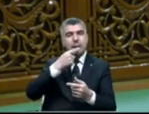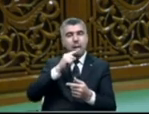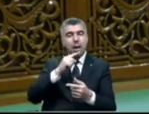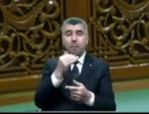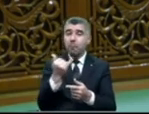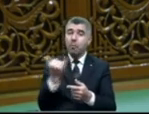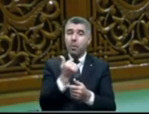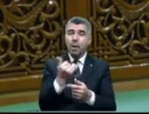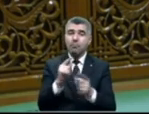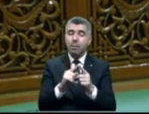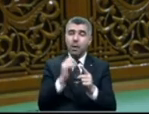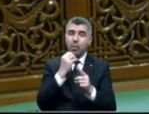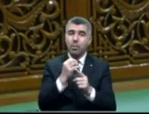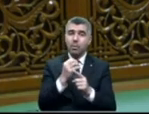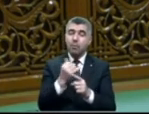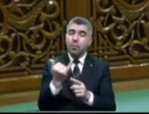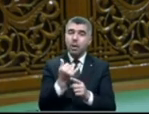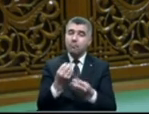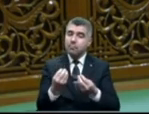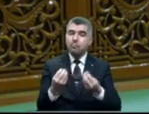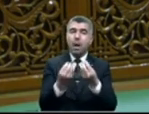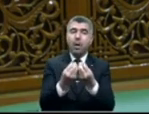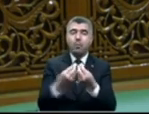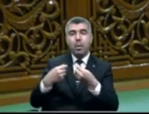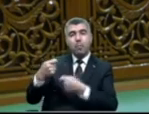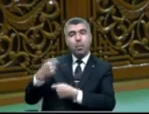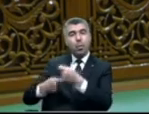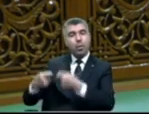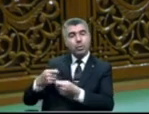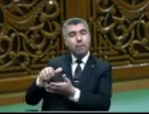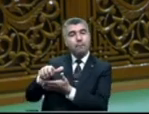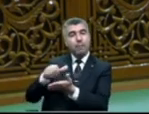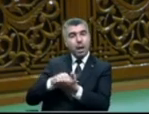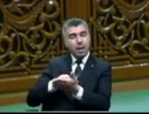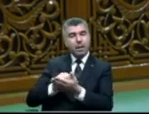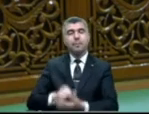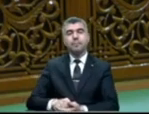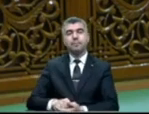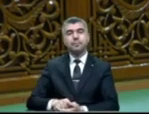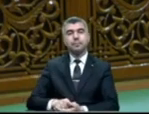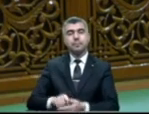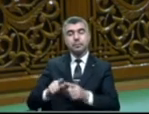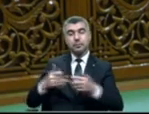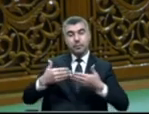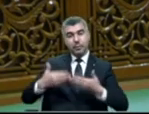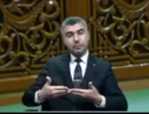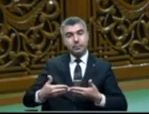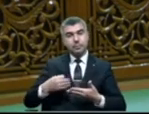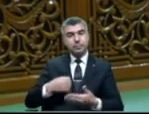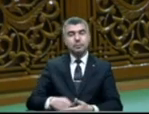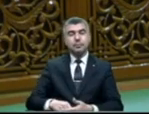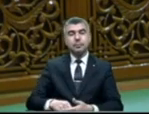ضروري خصو السيد الوزير تشاروا ليه باش يكون مع التسويق ديال الفلاحه، لان هو اللي كيعطي دابا اليوم